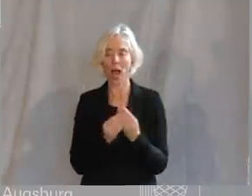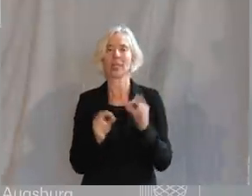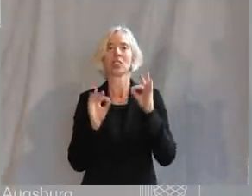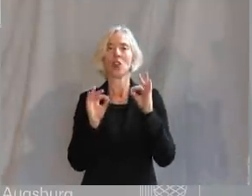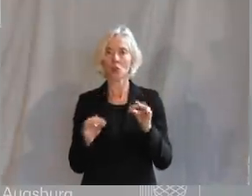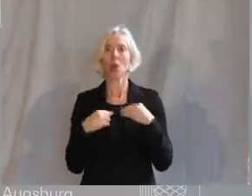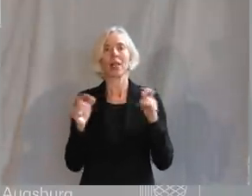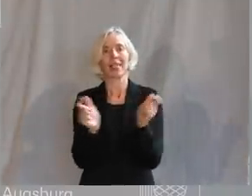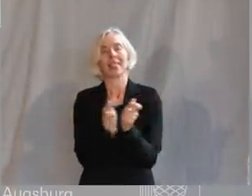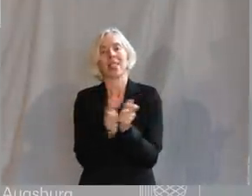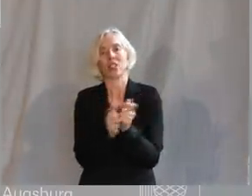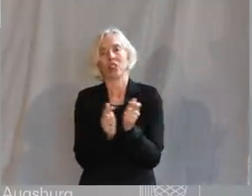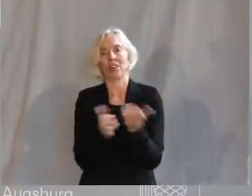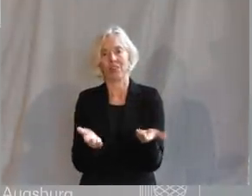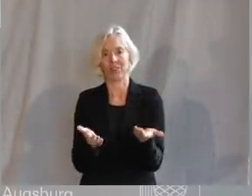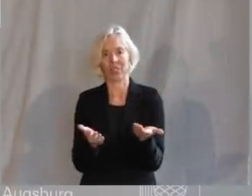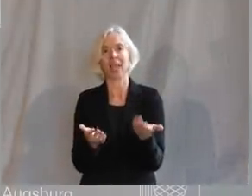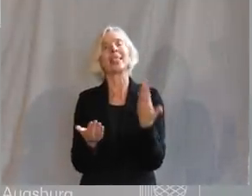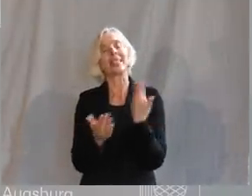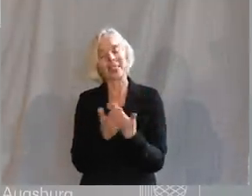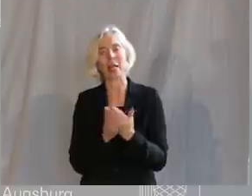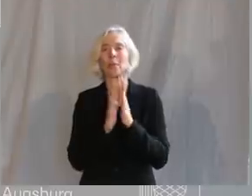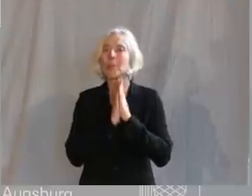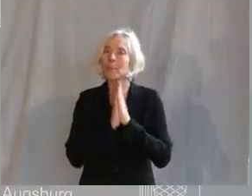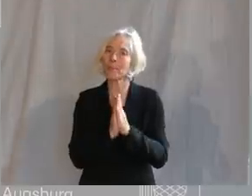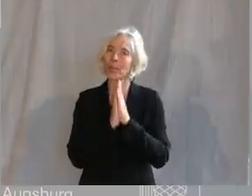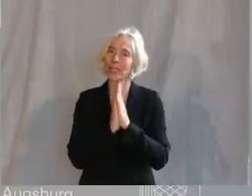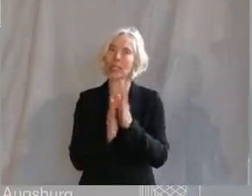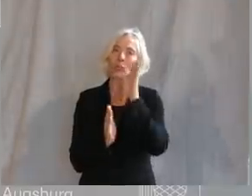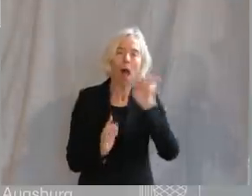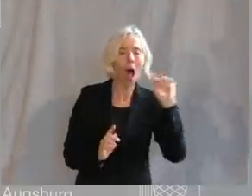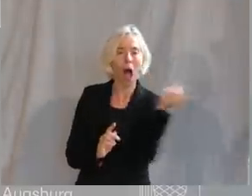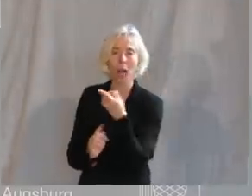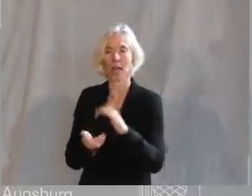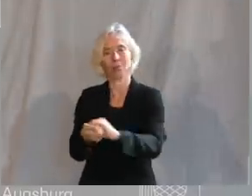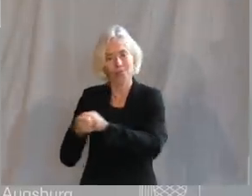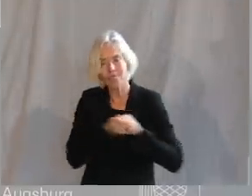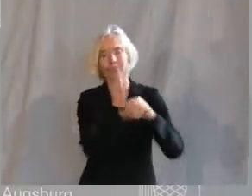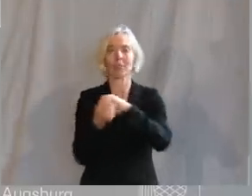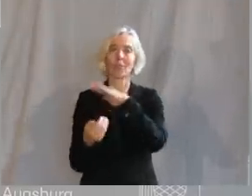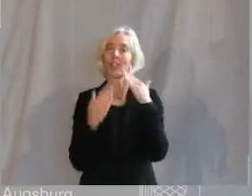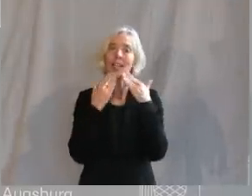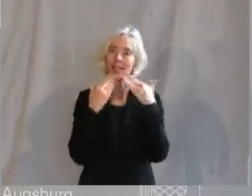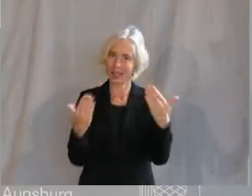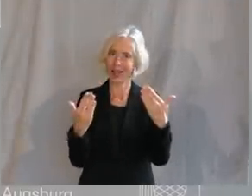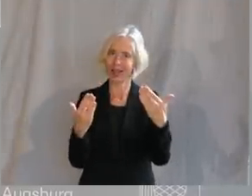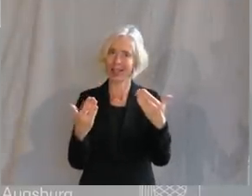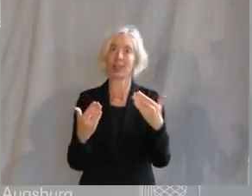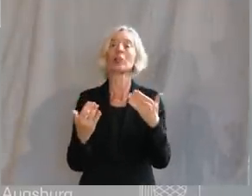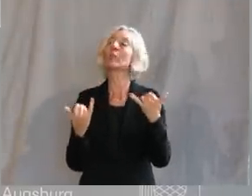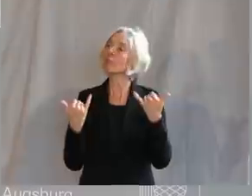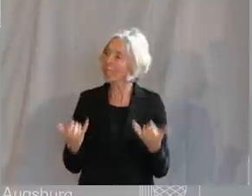entsprechend Wohlstand und Einkommen haben. In dem Sinn, bitte machen Sie mit. Herzlichen Dank. Und nun Ihre